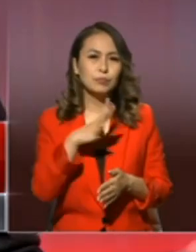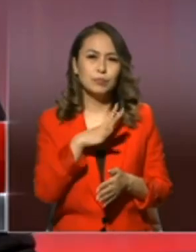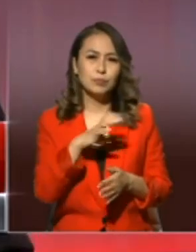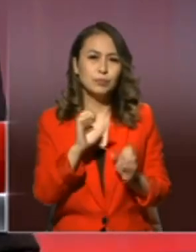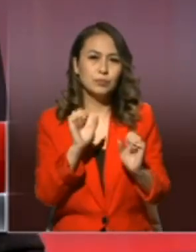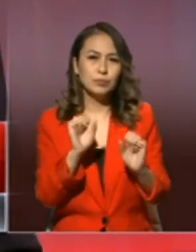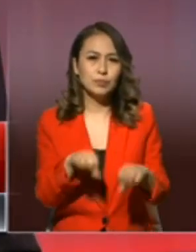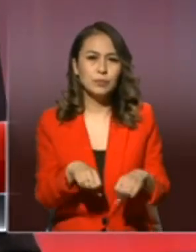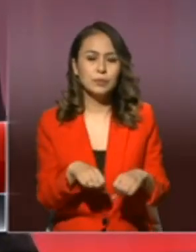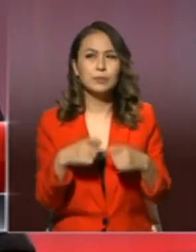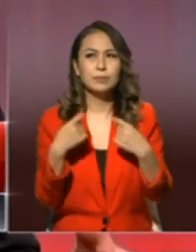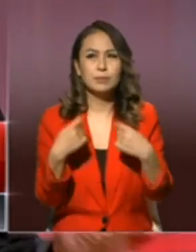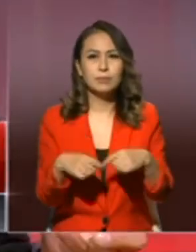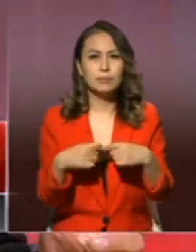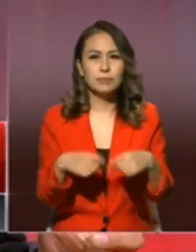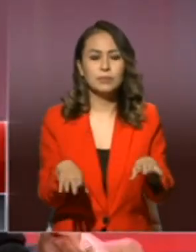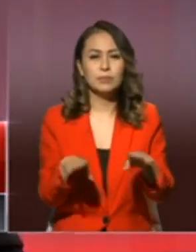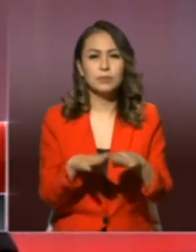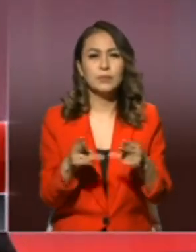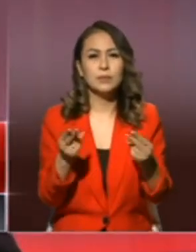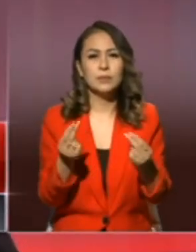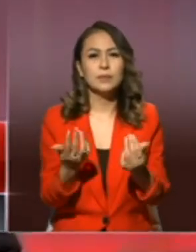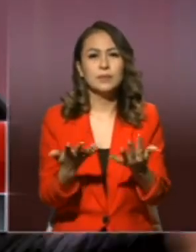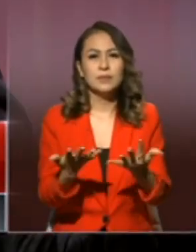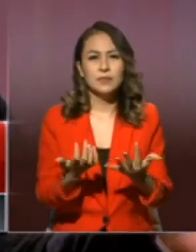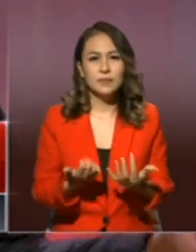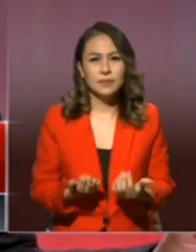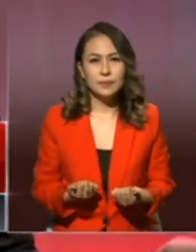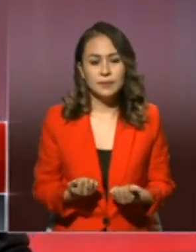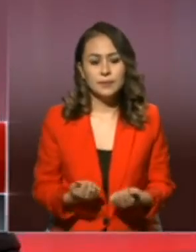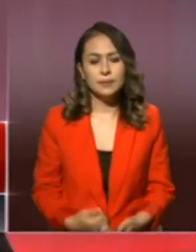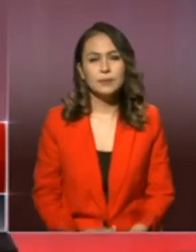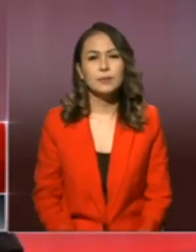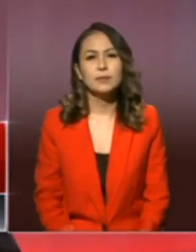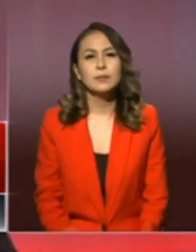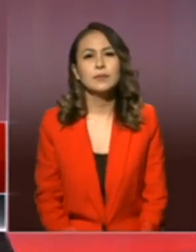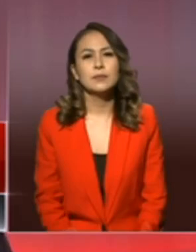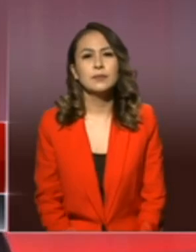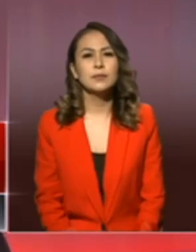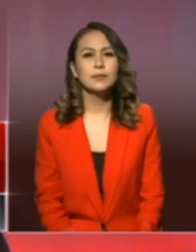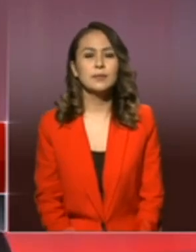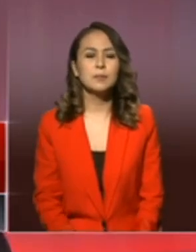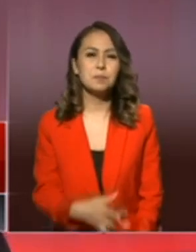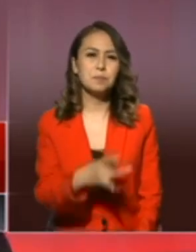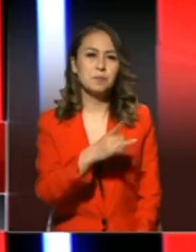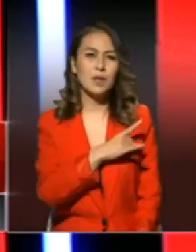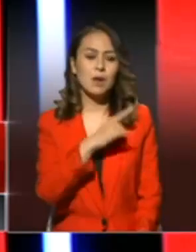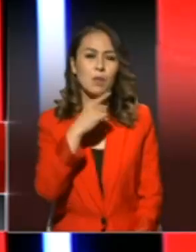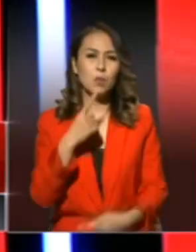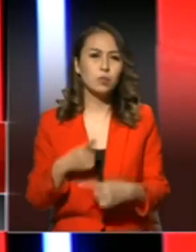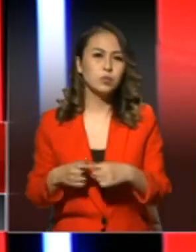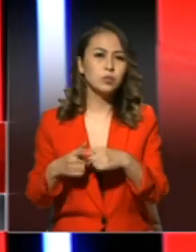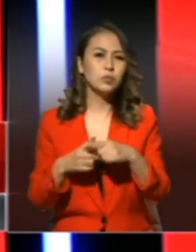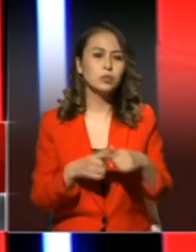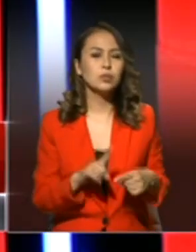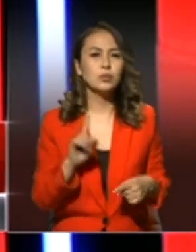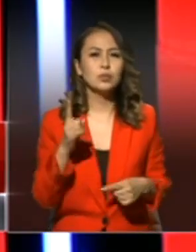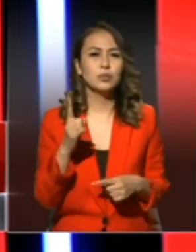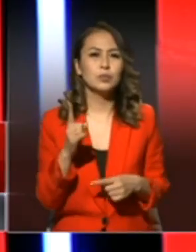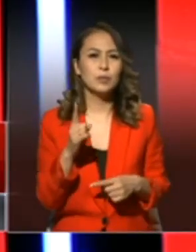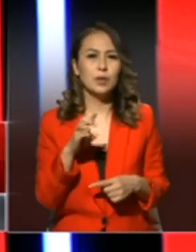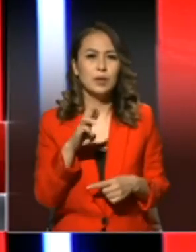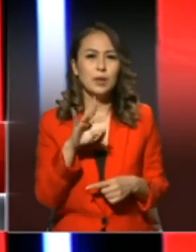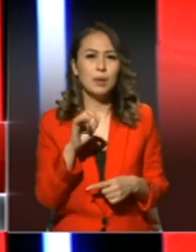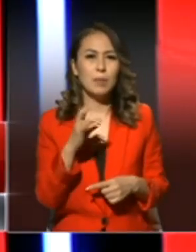келмейді. Келеді, сатады, анау ақшаны аламыз деп. Ал онда түсінікті. Белоруссияда онда неге осы